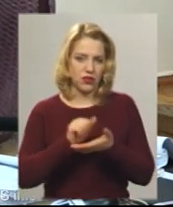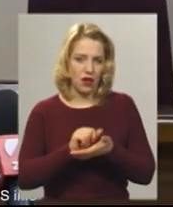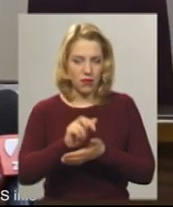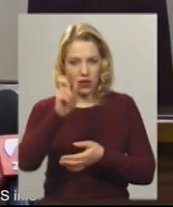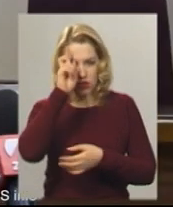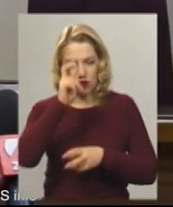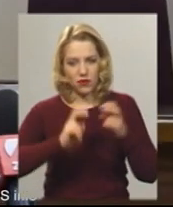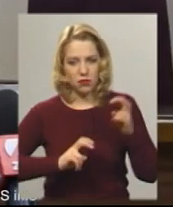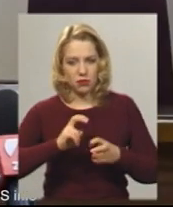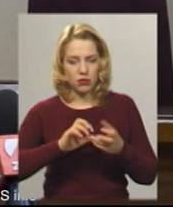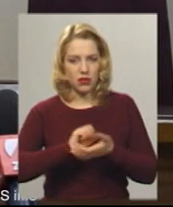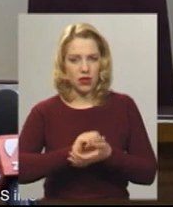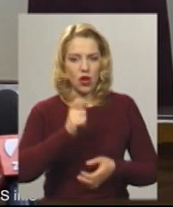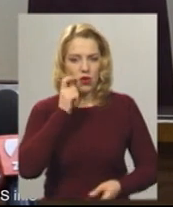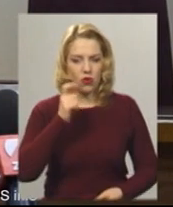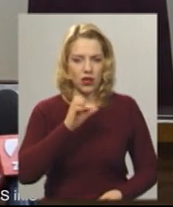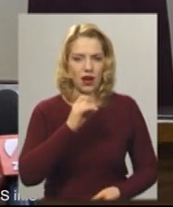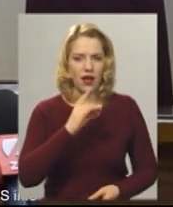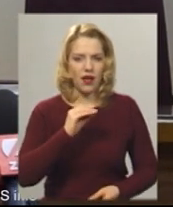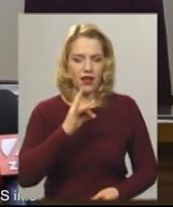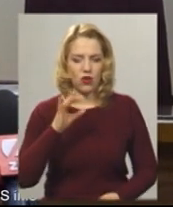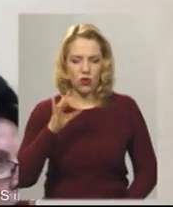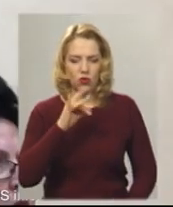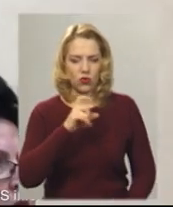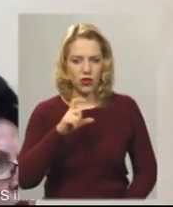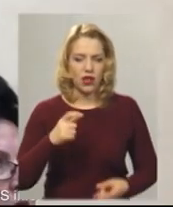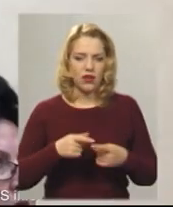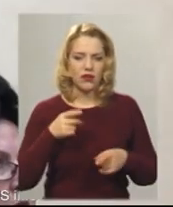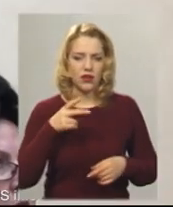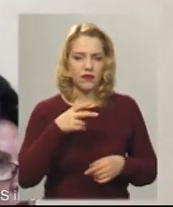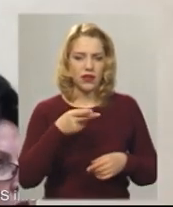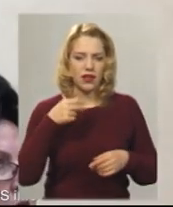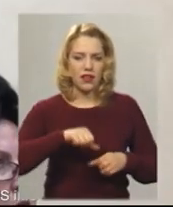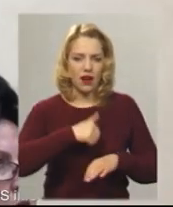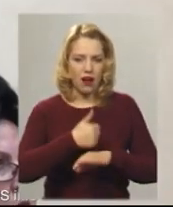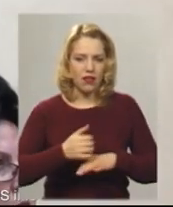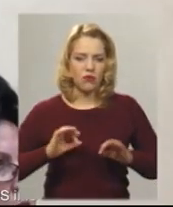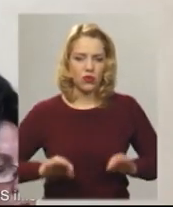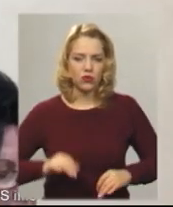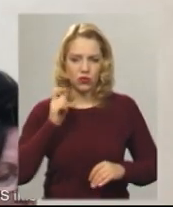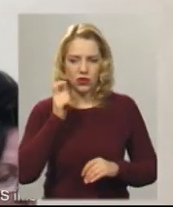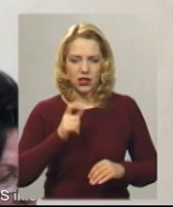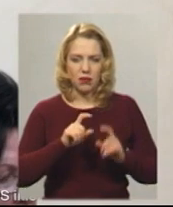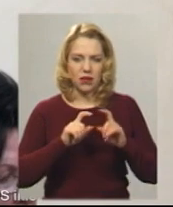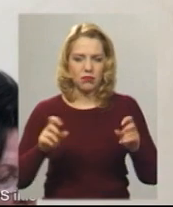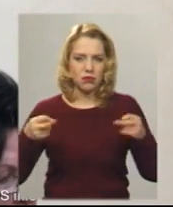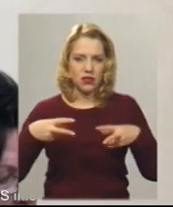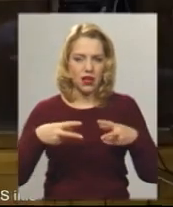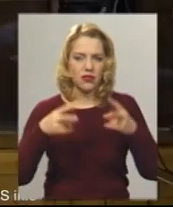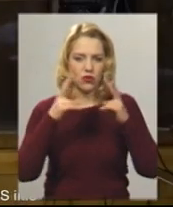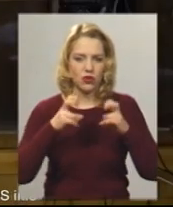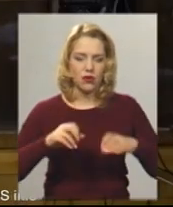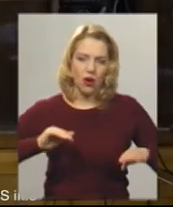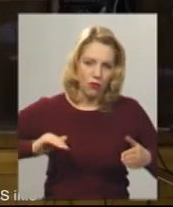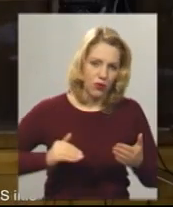державному підприємстві «УкрАерорух». У січні 2017-го Генеральна прокуратура України, а саме Департамент спеціальних розслідувань, поновлює